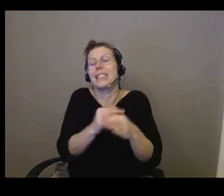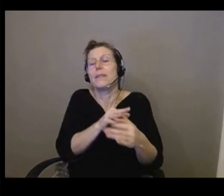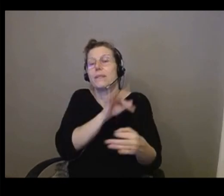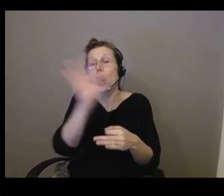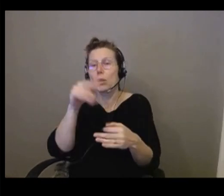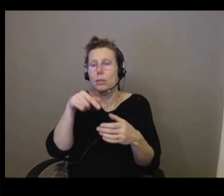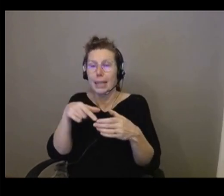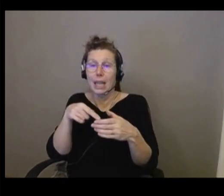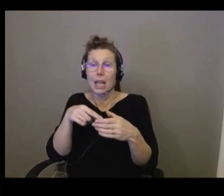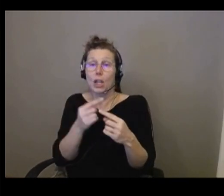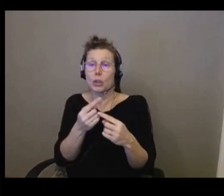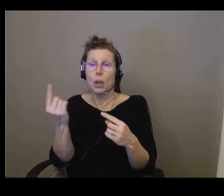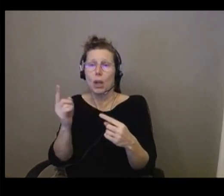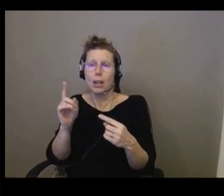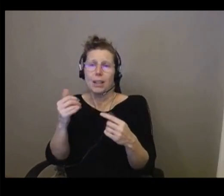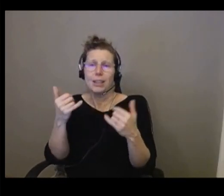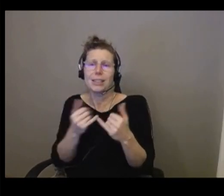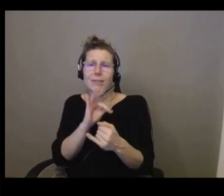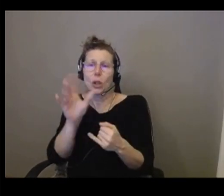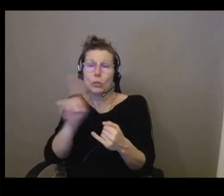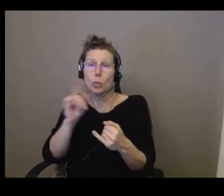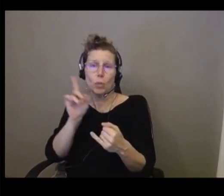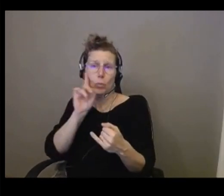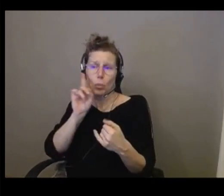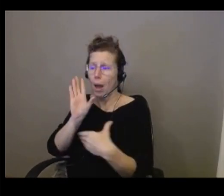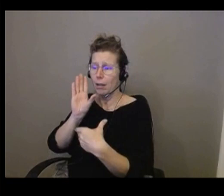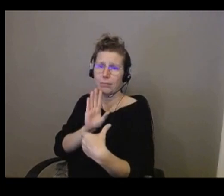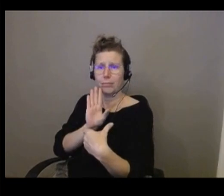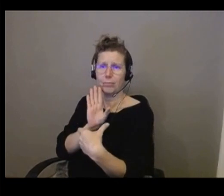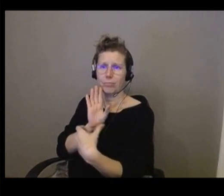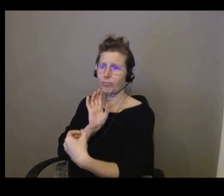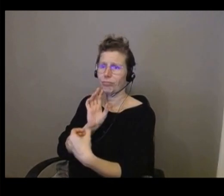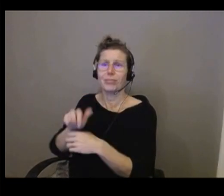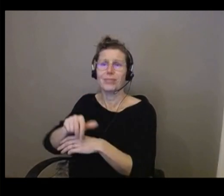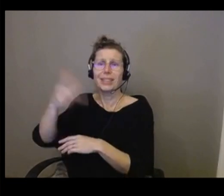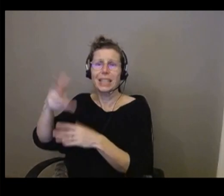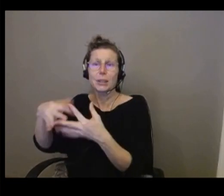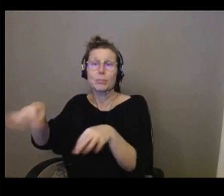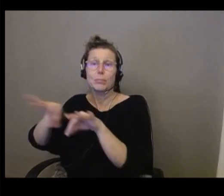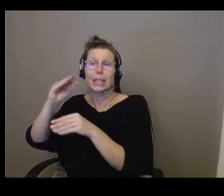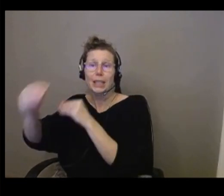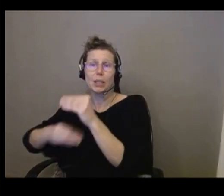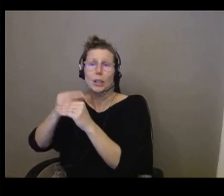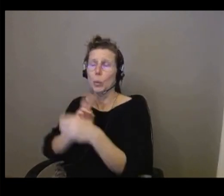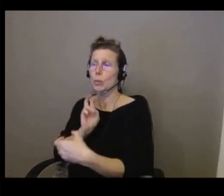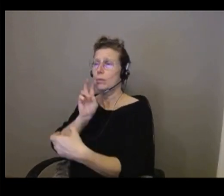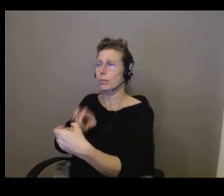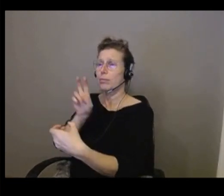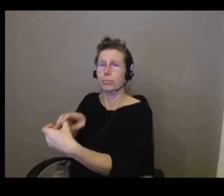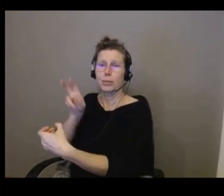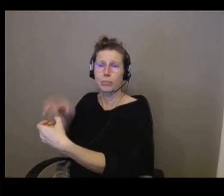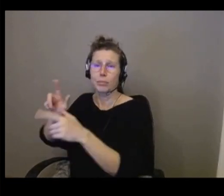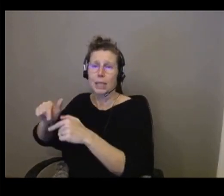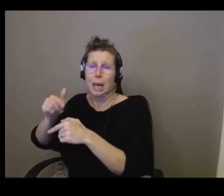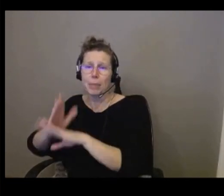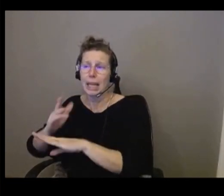le rappelait, on est implanté dans 13 pays du monde, donc avec évidemment des spécificités, des lois, des cadres réglementaires différents. Mais en tout cas, il y a vraiment une volonté